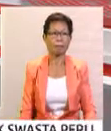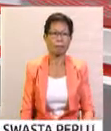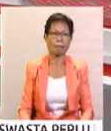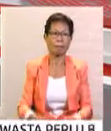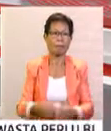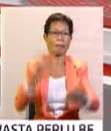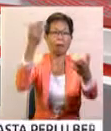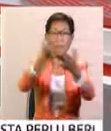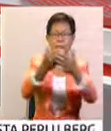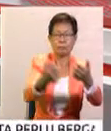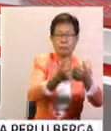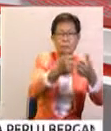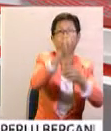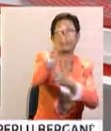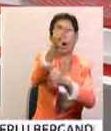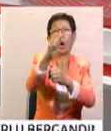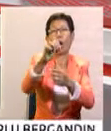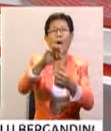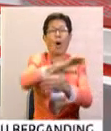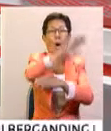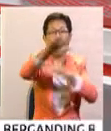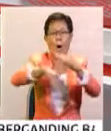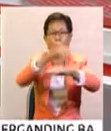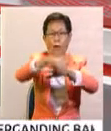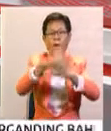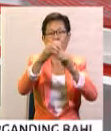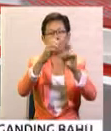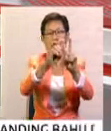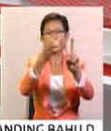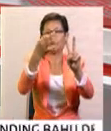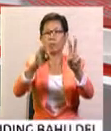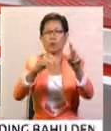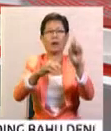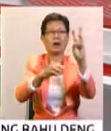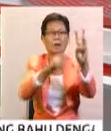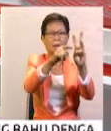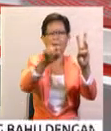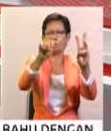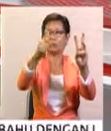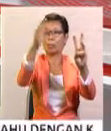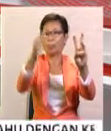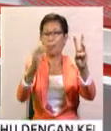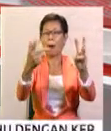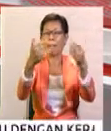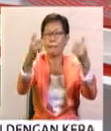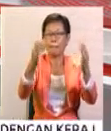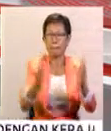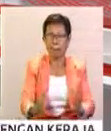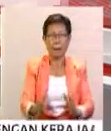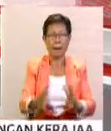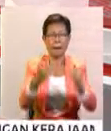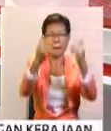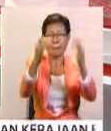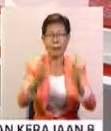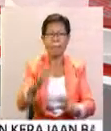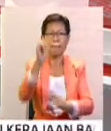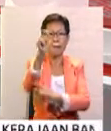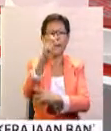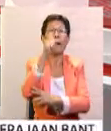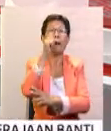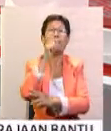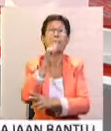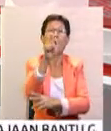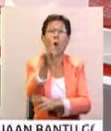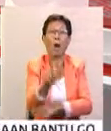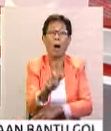Dan ini pula menjelang kejohanan badminton All England 2019 bermula 6 hingga 10 Mac depan. Pemain badminton perseorangan wanita negara Goh Jin